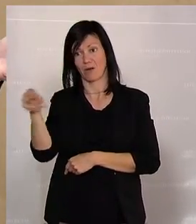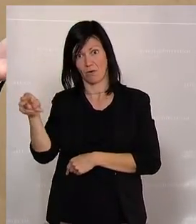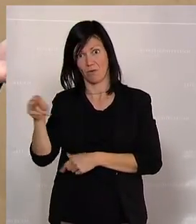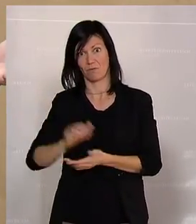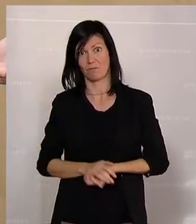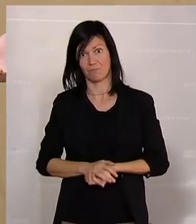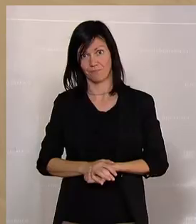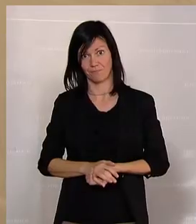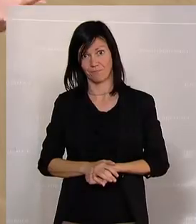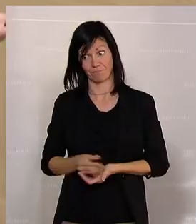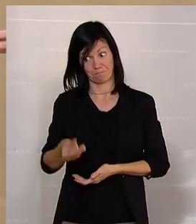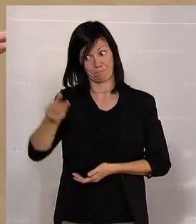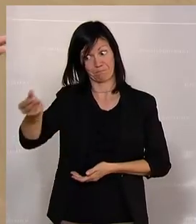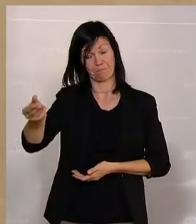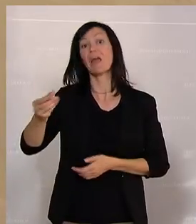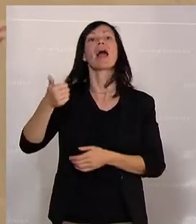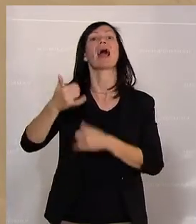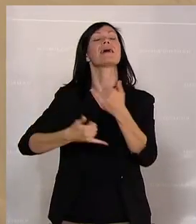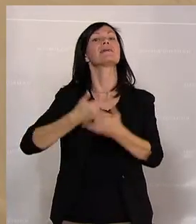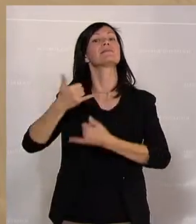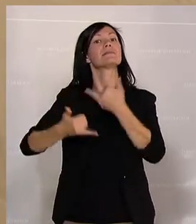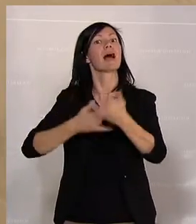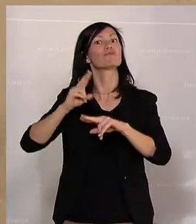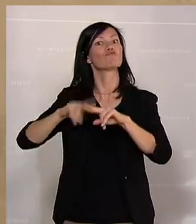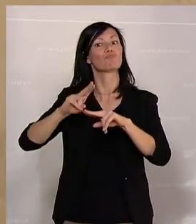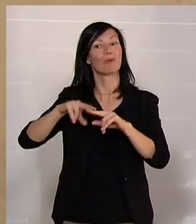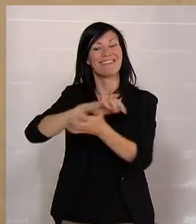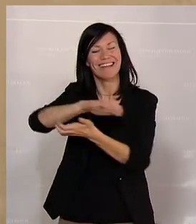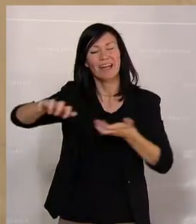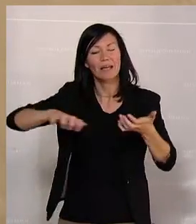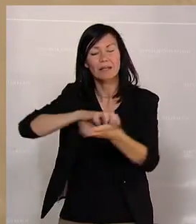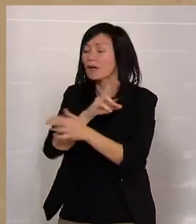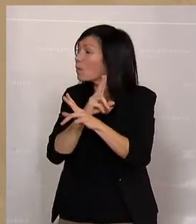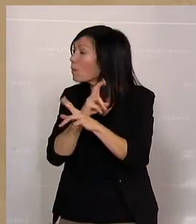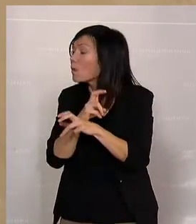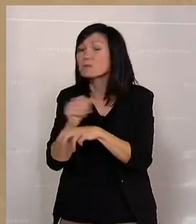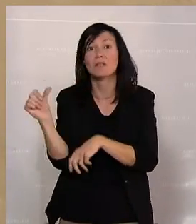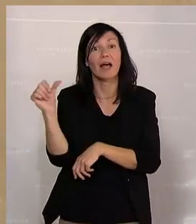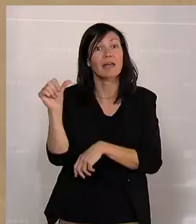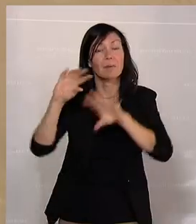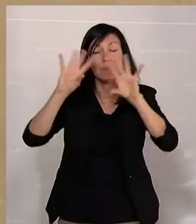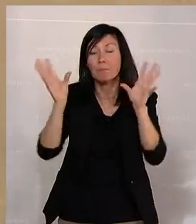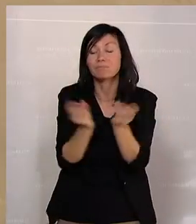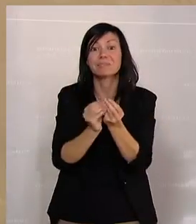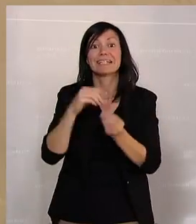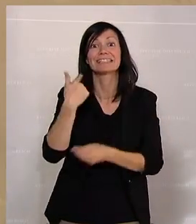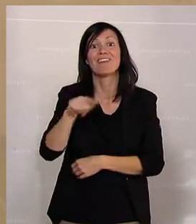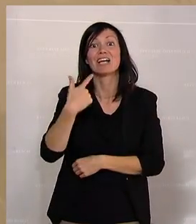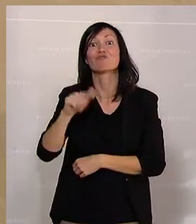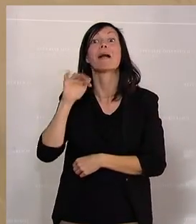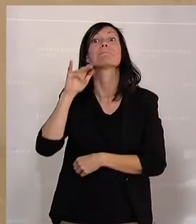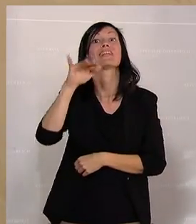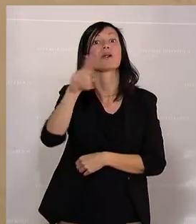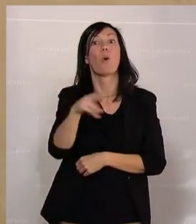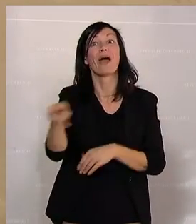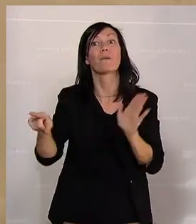auf einmal nach einem Jahr in schwerster Krise, wo die Republik Österreich 22 Milliarden Euro Minus